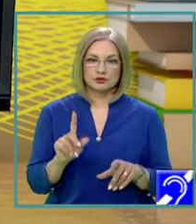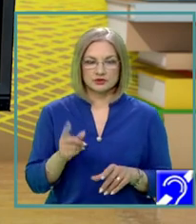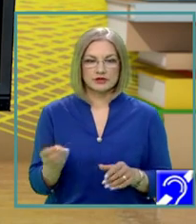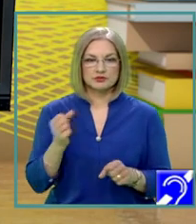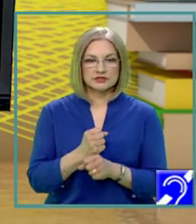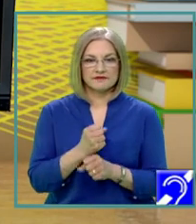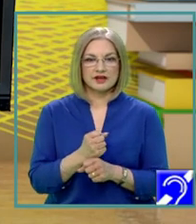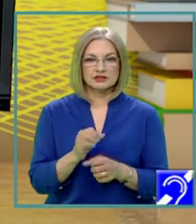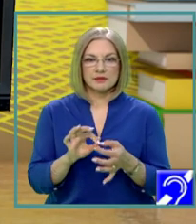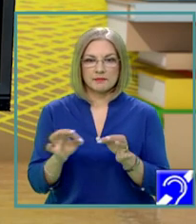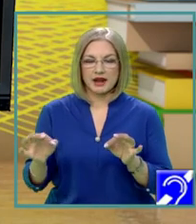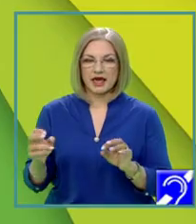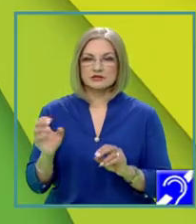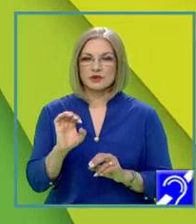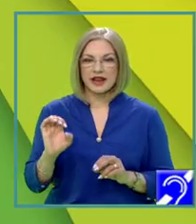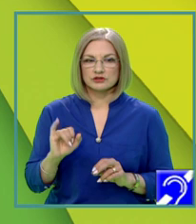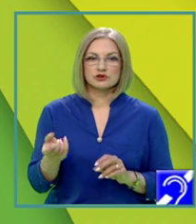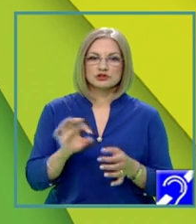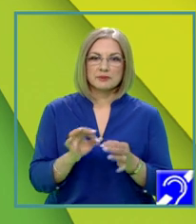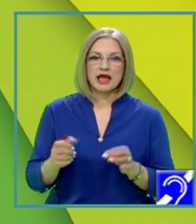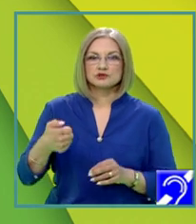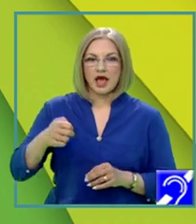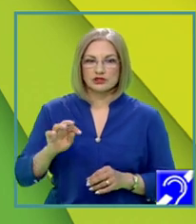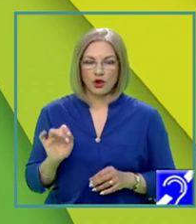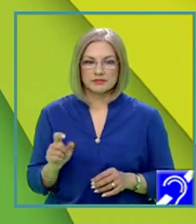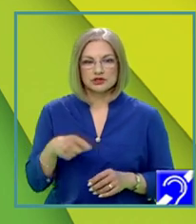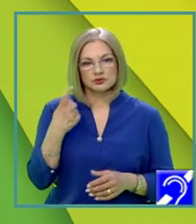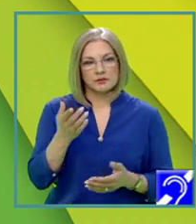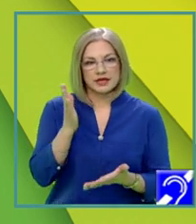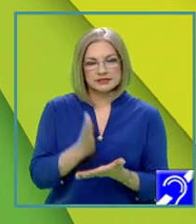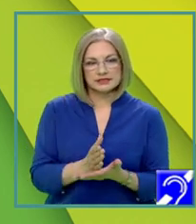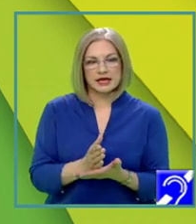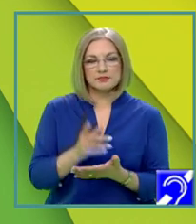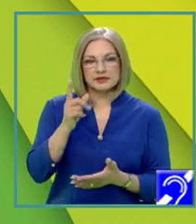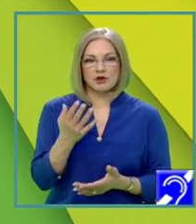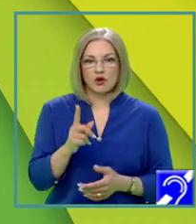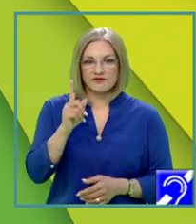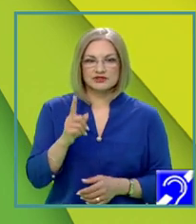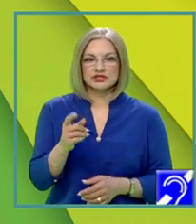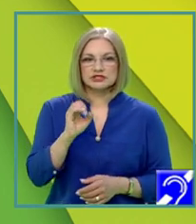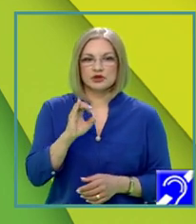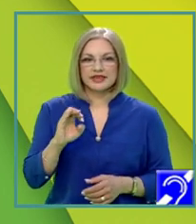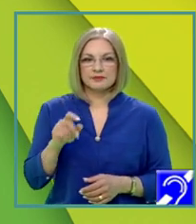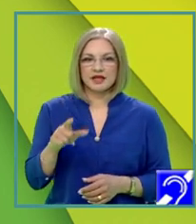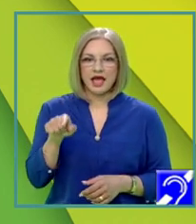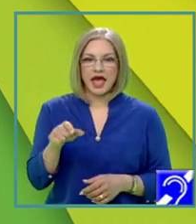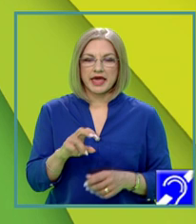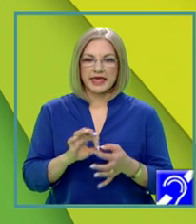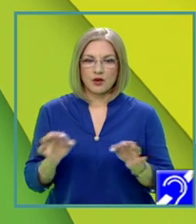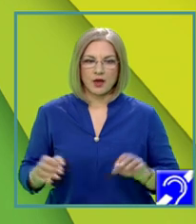efectuați bilanțul electronic și bilanțul atomic și apoi să Stabiliți coeficienții stoechiometrici ai ecuației